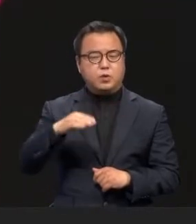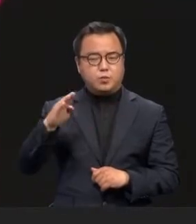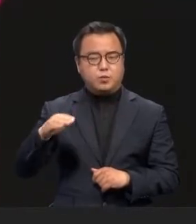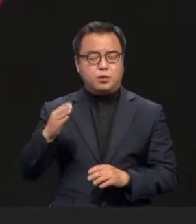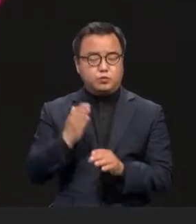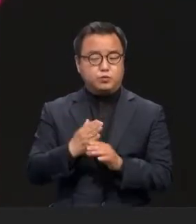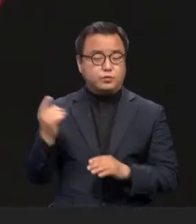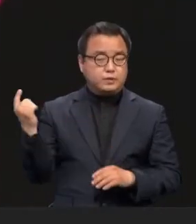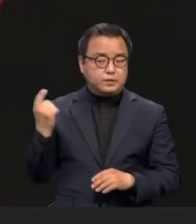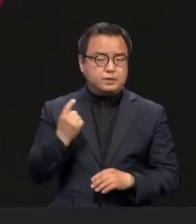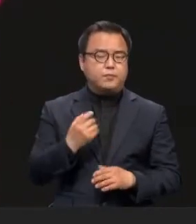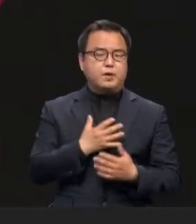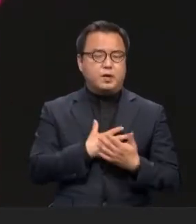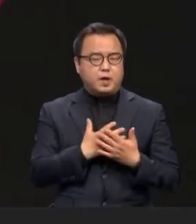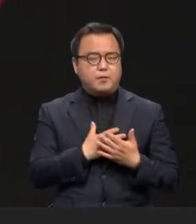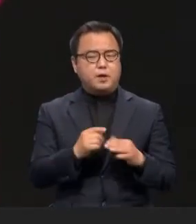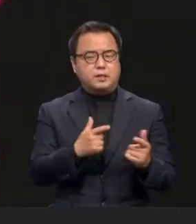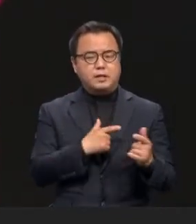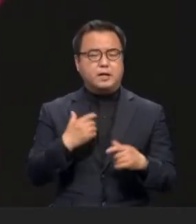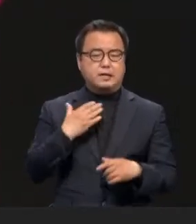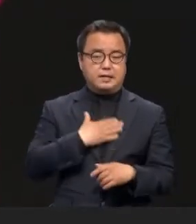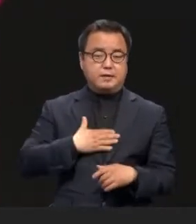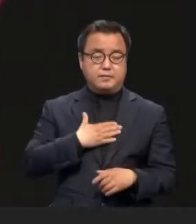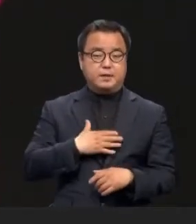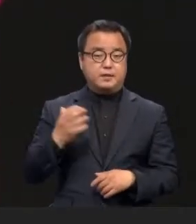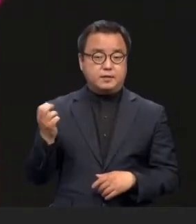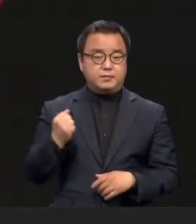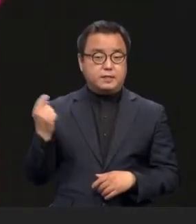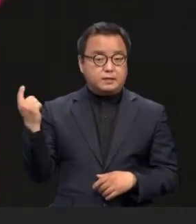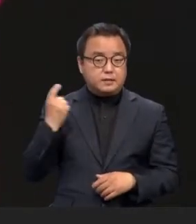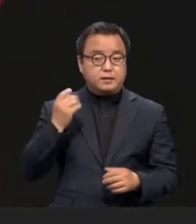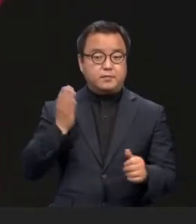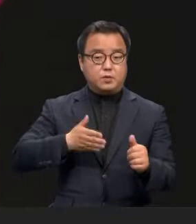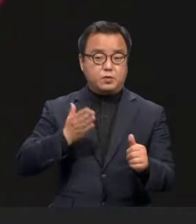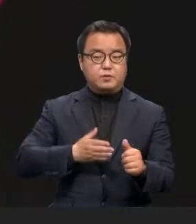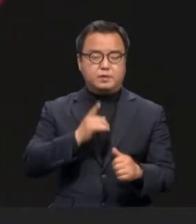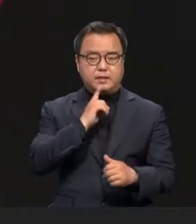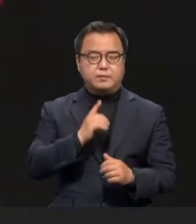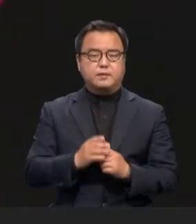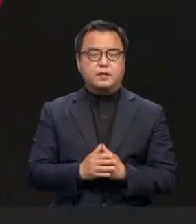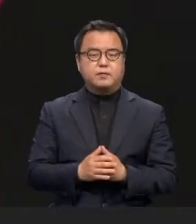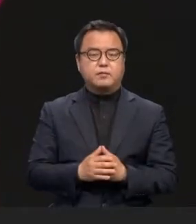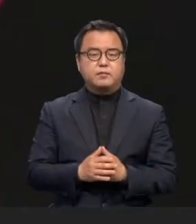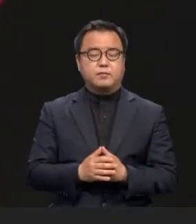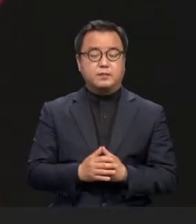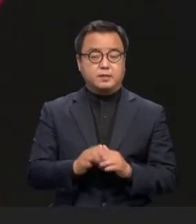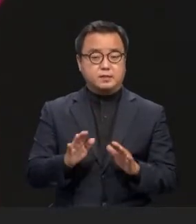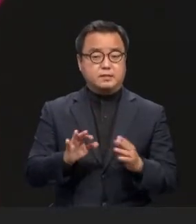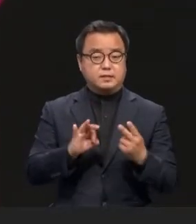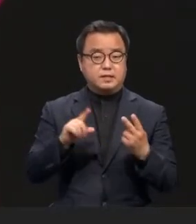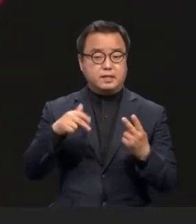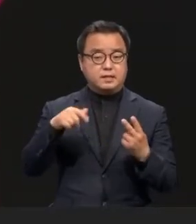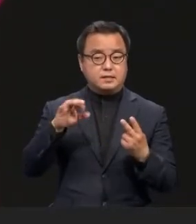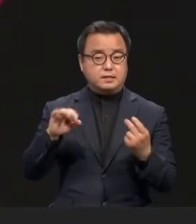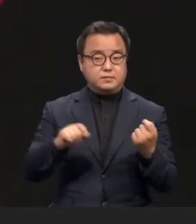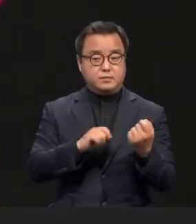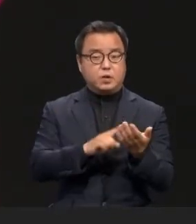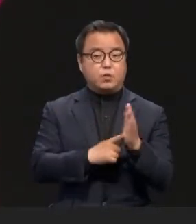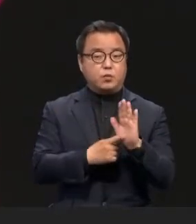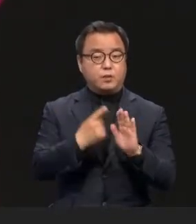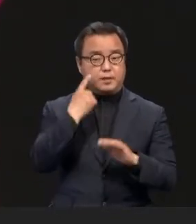긴장감과 다양한 감정을 느끼면서 들어보셨으면 좋겠다고 말씀을 하셨고요. 그럼 2악장 실황 영상